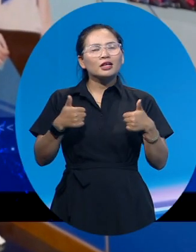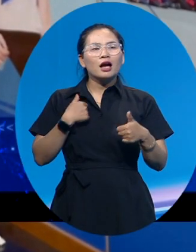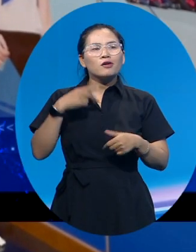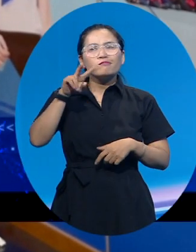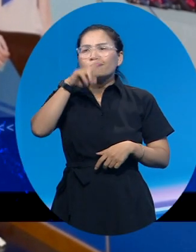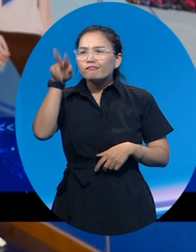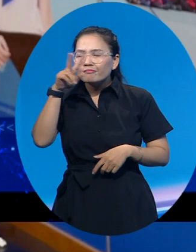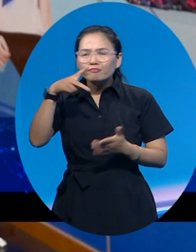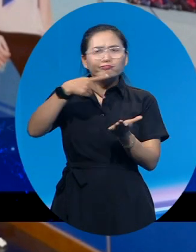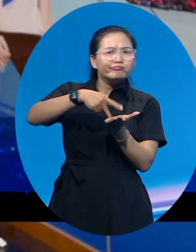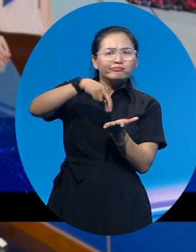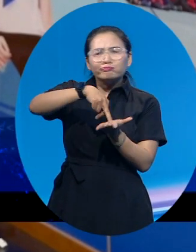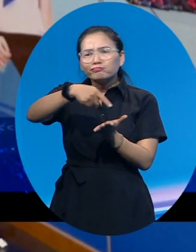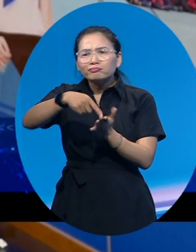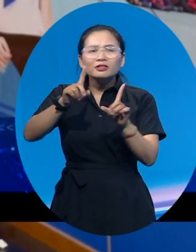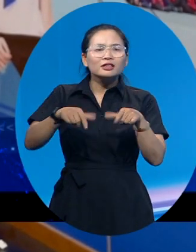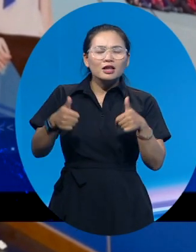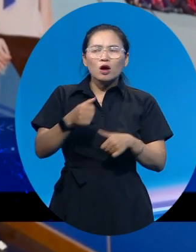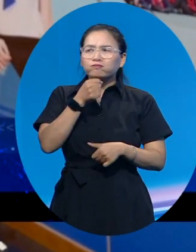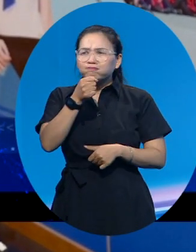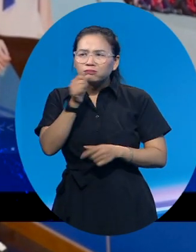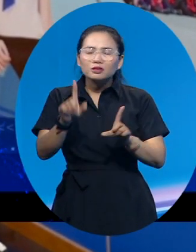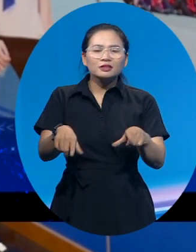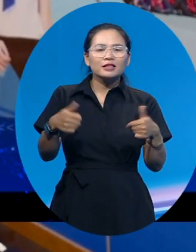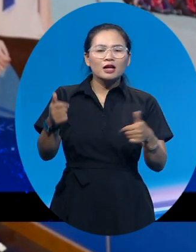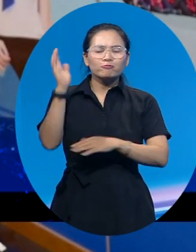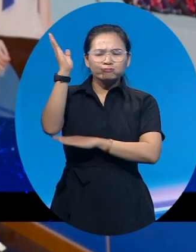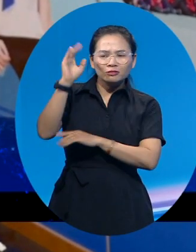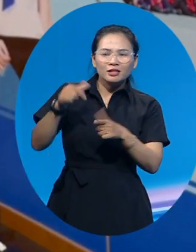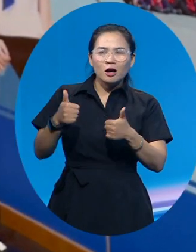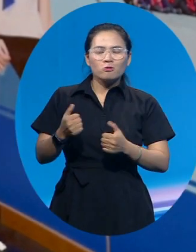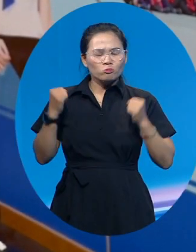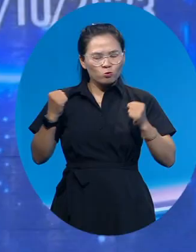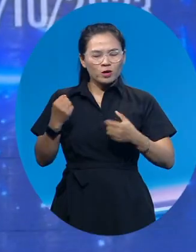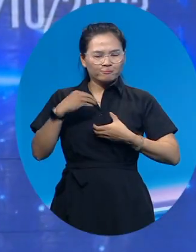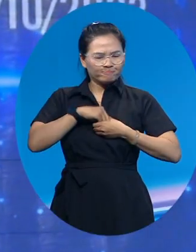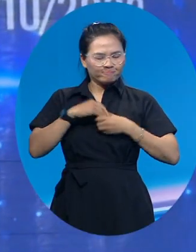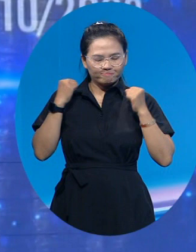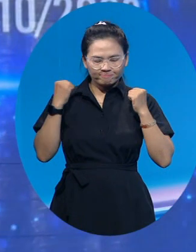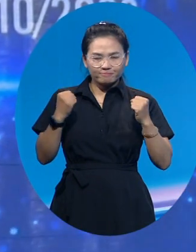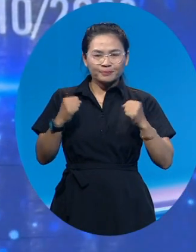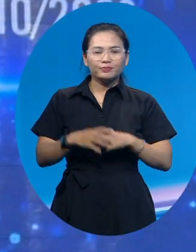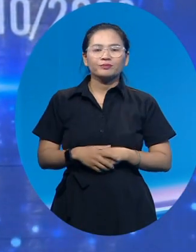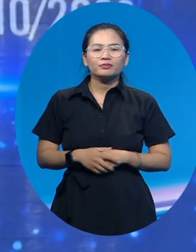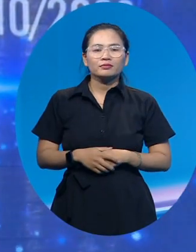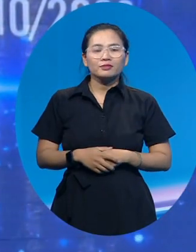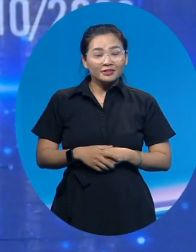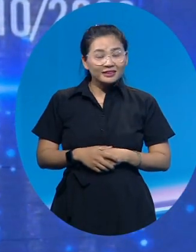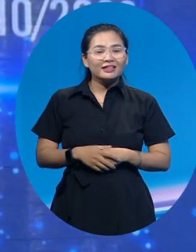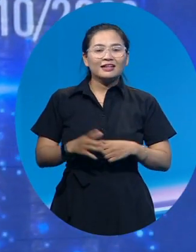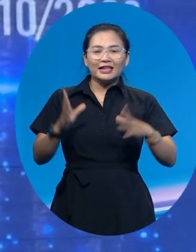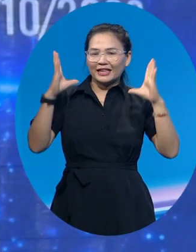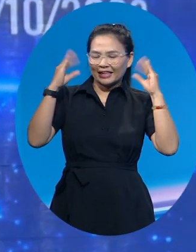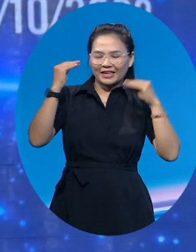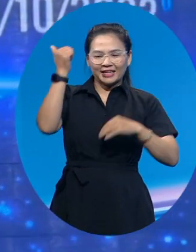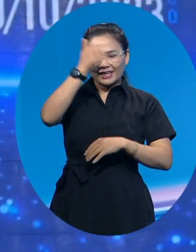các workshop, kỹ năng giao tiếp, kỹ năng thuyết trình và đặc biệt là một tinh thần dự thi rất là tốt cho chương trình. Điểm nhấn của cuộc thi năm nay là lan tỏa hình ảnh